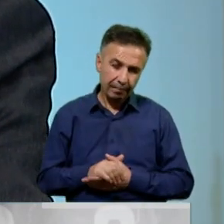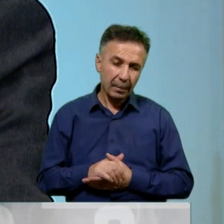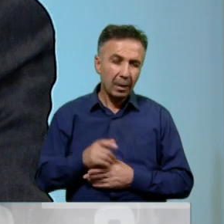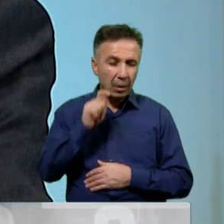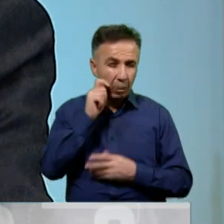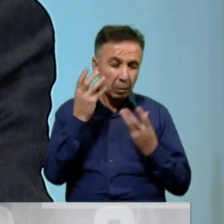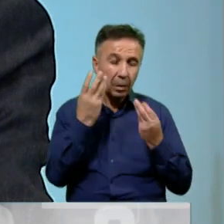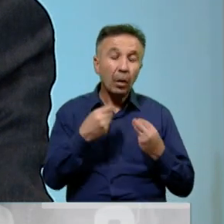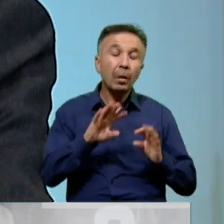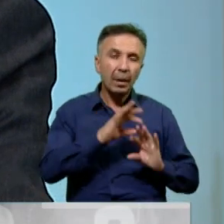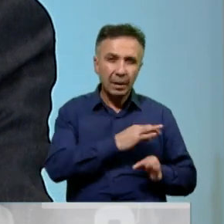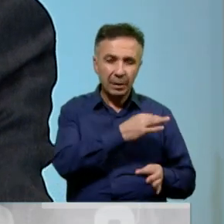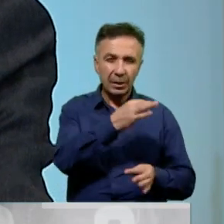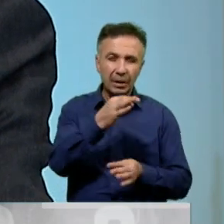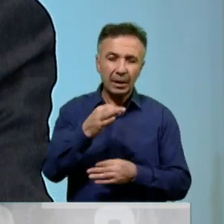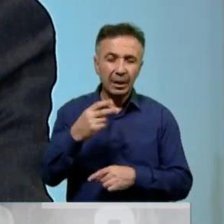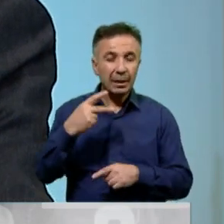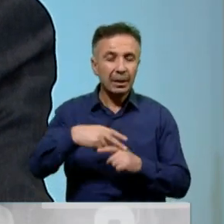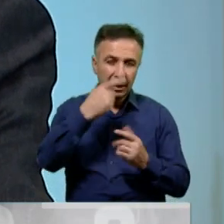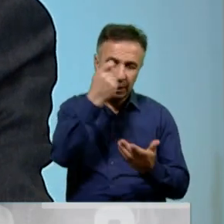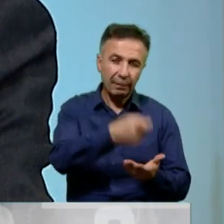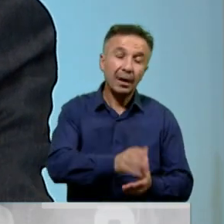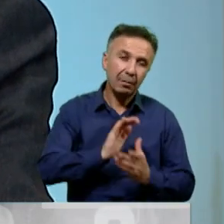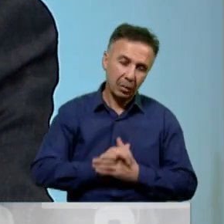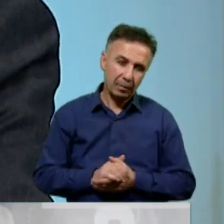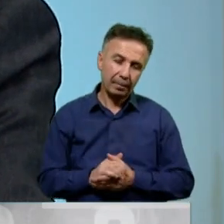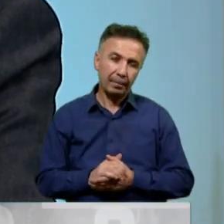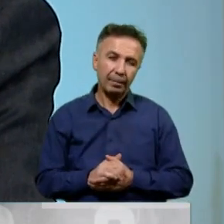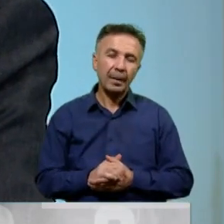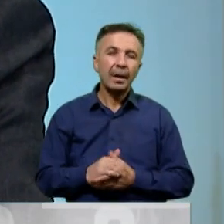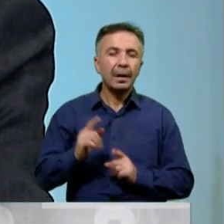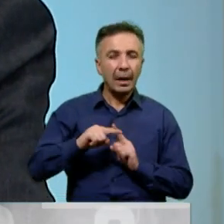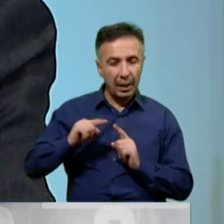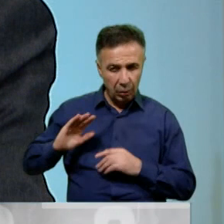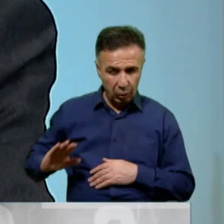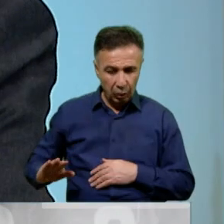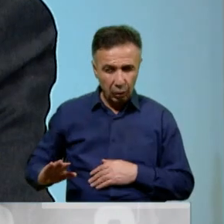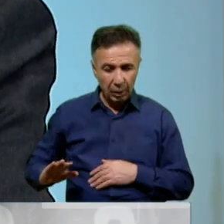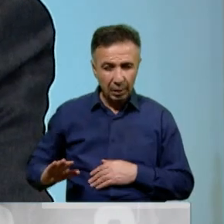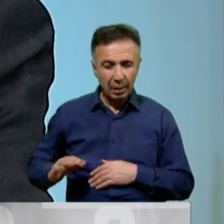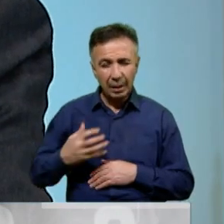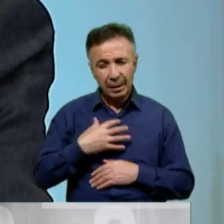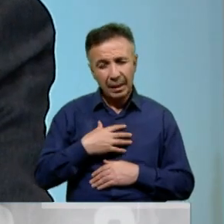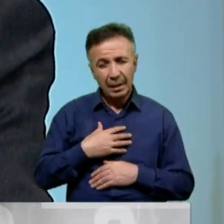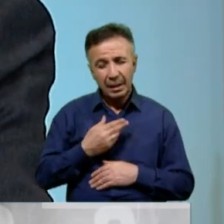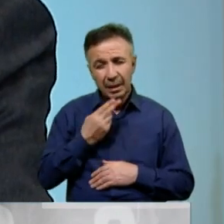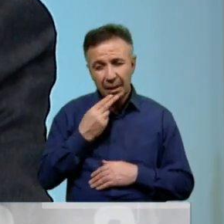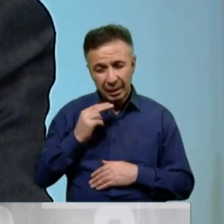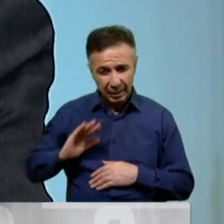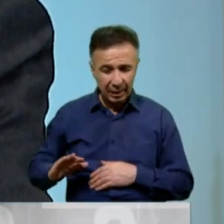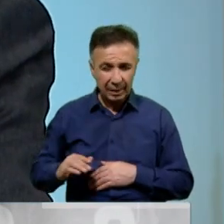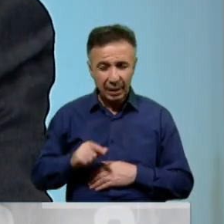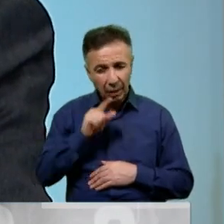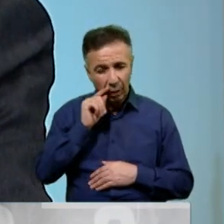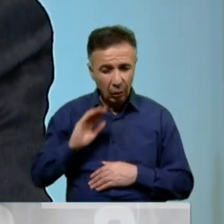Müslüman olmayana zekat verilemiyor. Yani siz kendi kızınıza, oğlunuza,